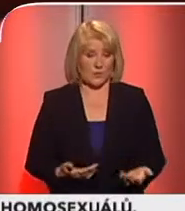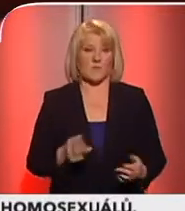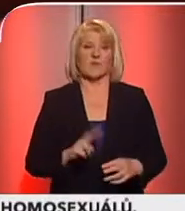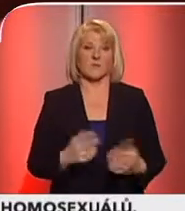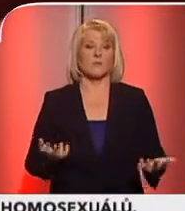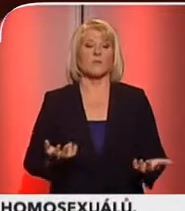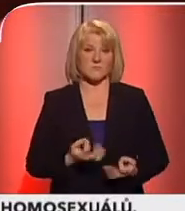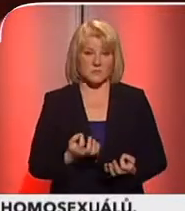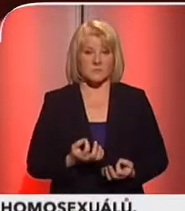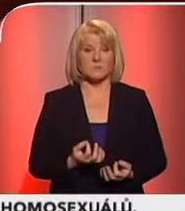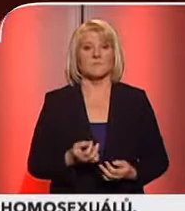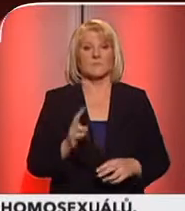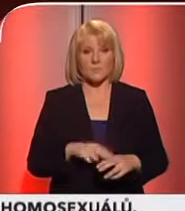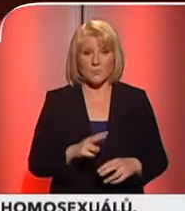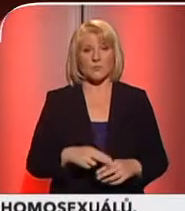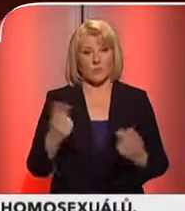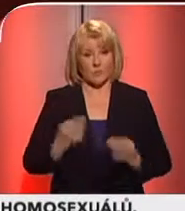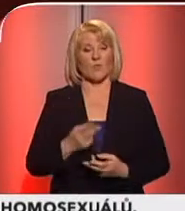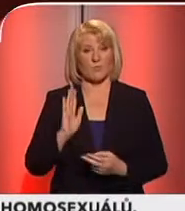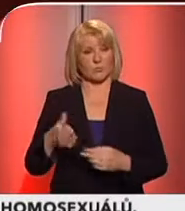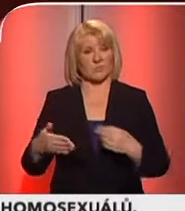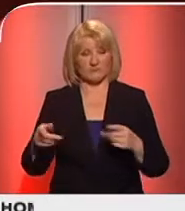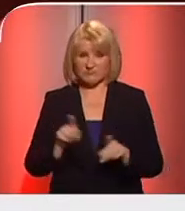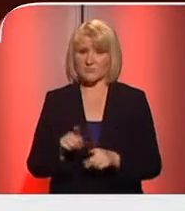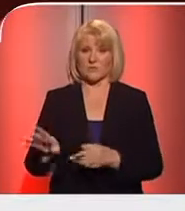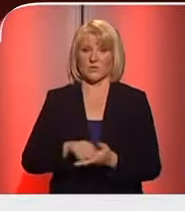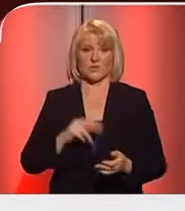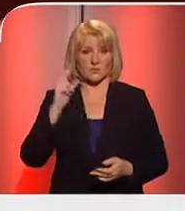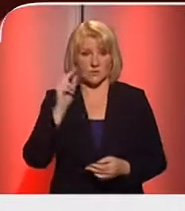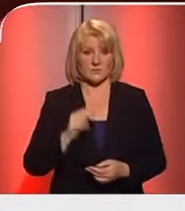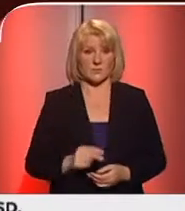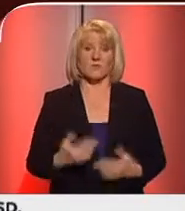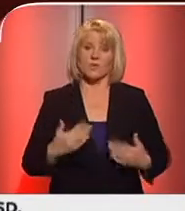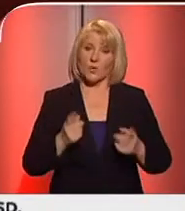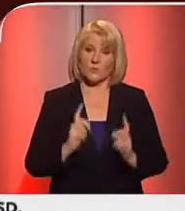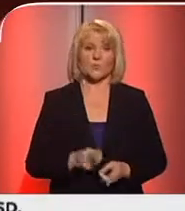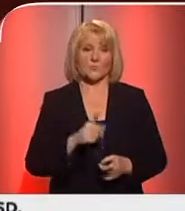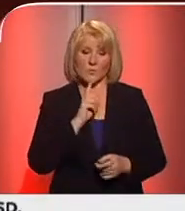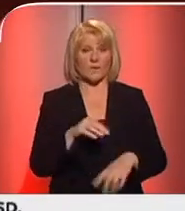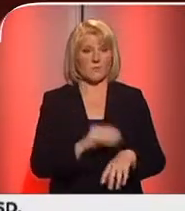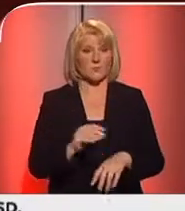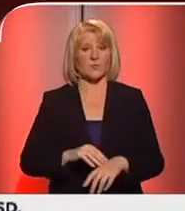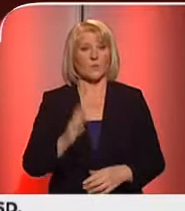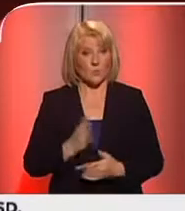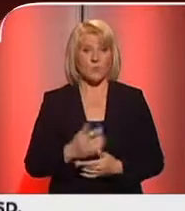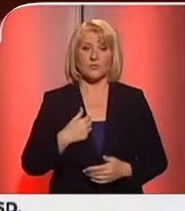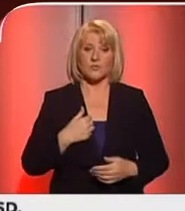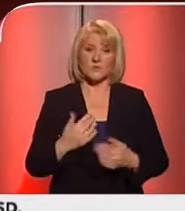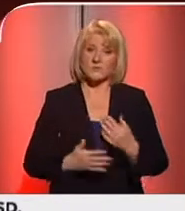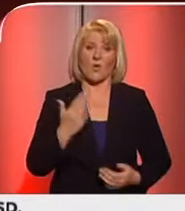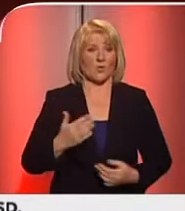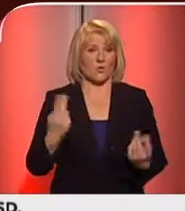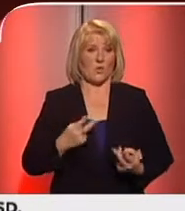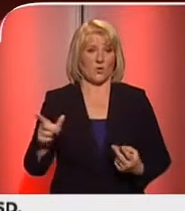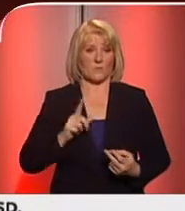potom inklinujeme k Řecku. Pak budeme inklinovat k Řecku. Teď je opravdu potřeba říkat, že se dostáváme do řecké spirály, protože tam